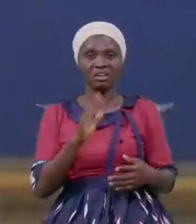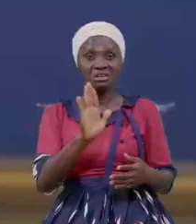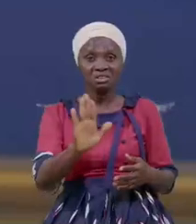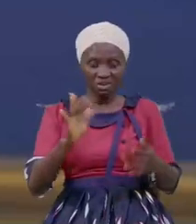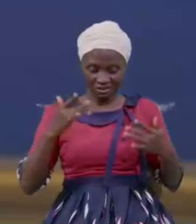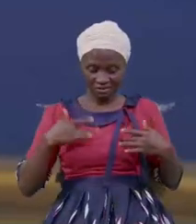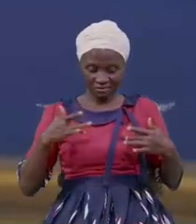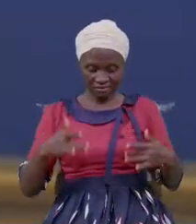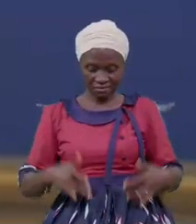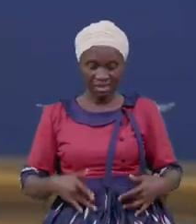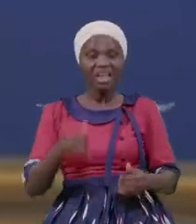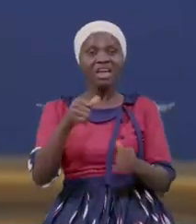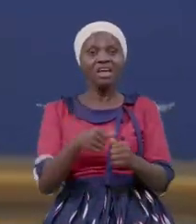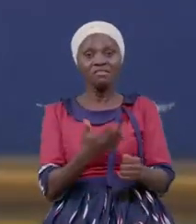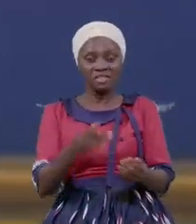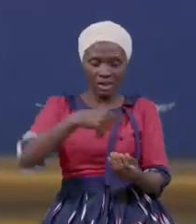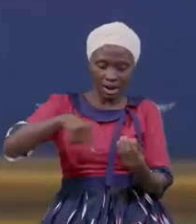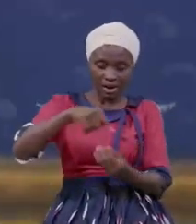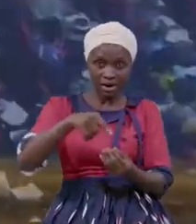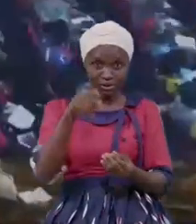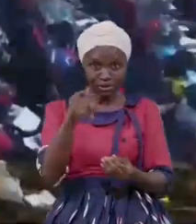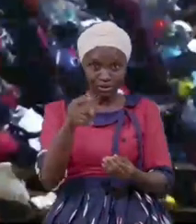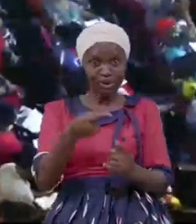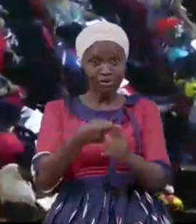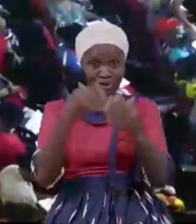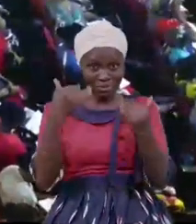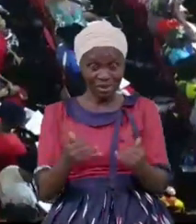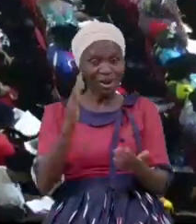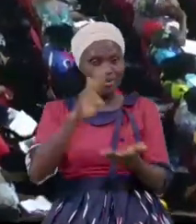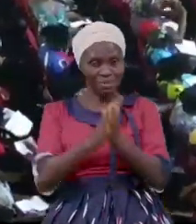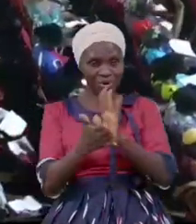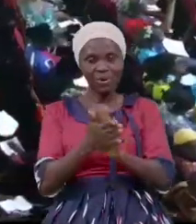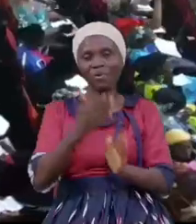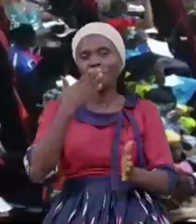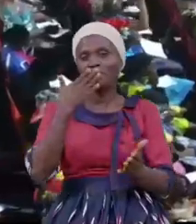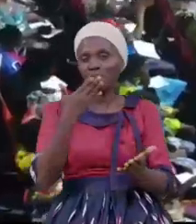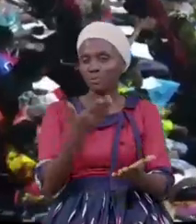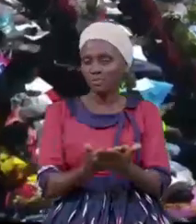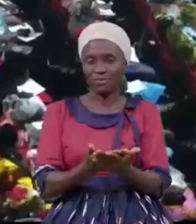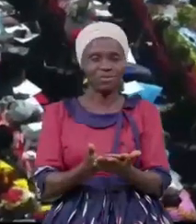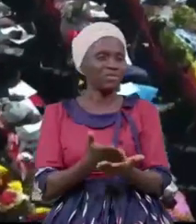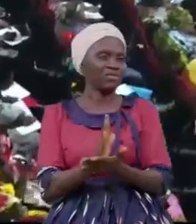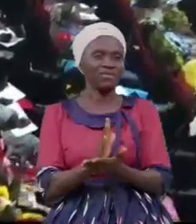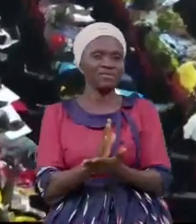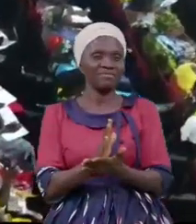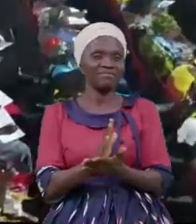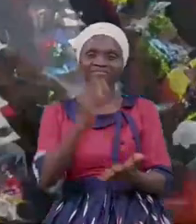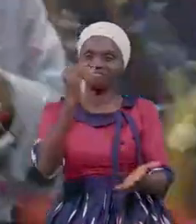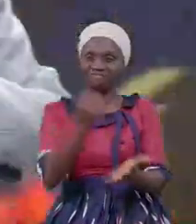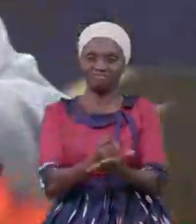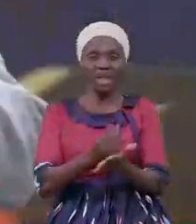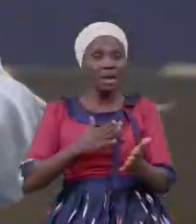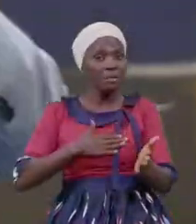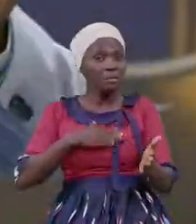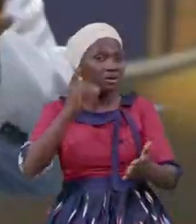extérieur tout ce qui est autour de toi par de ce soir va commencer à ma fille